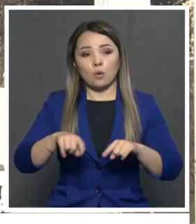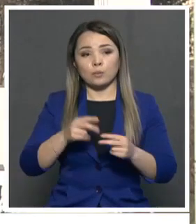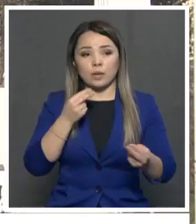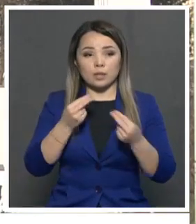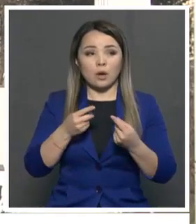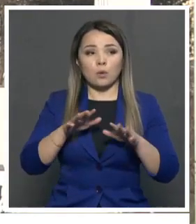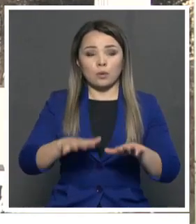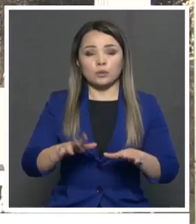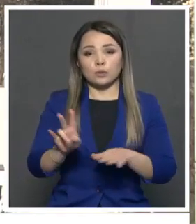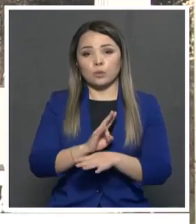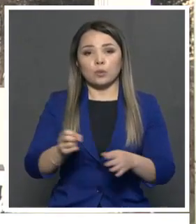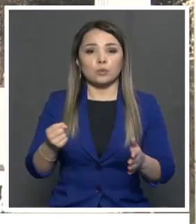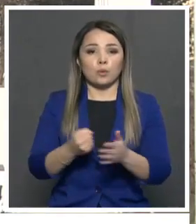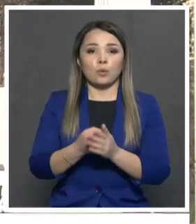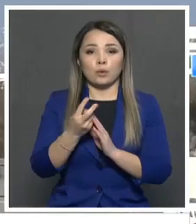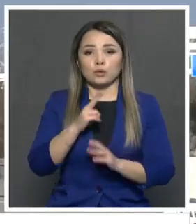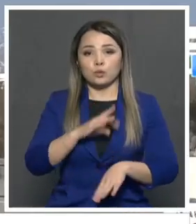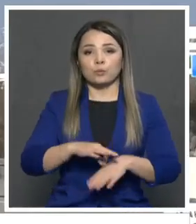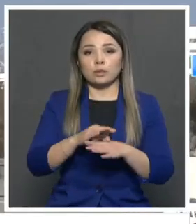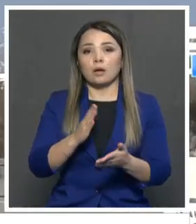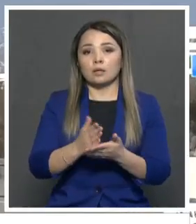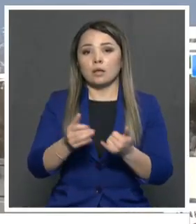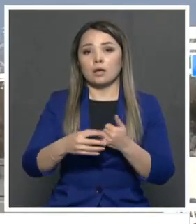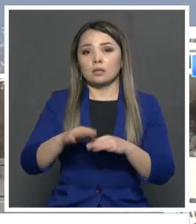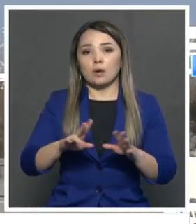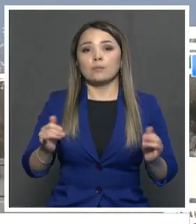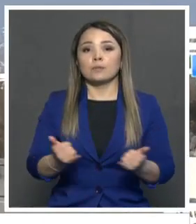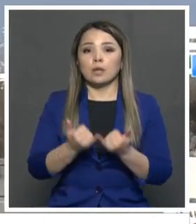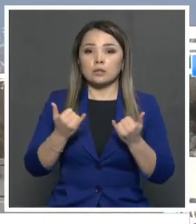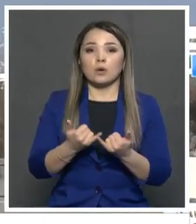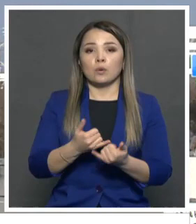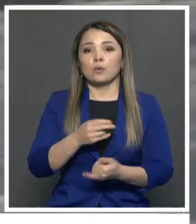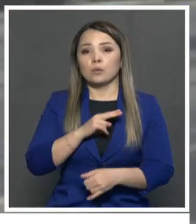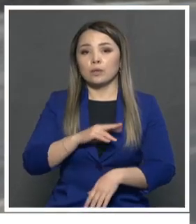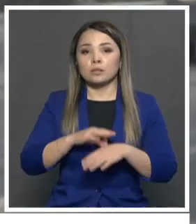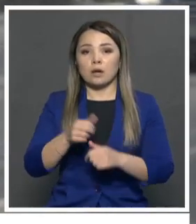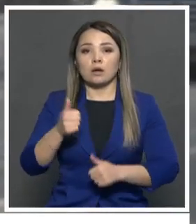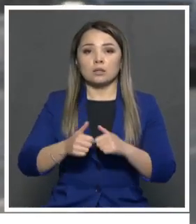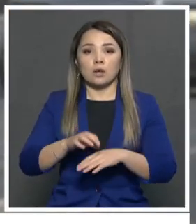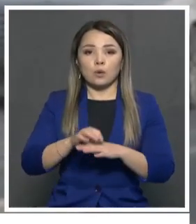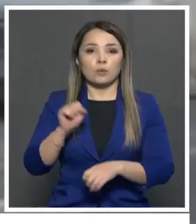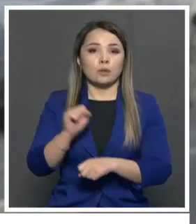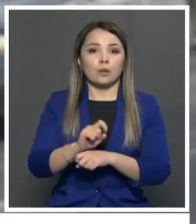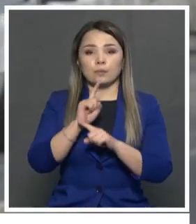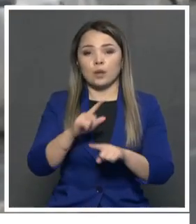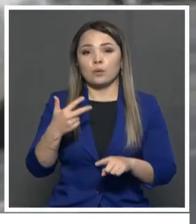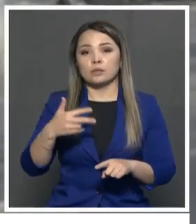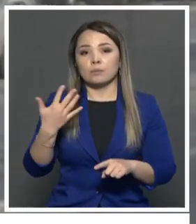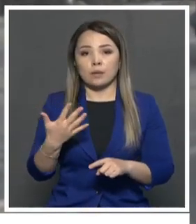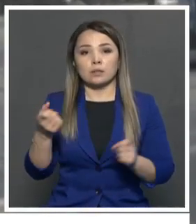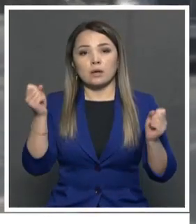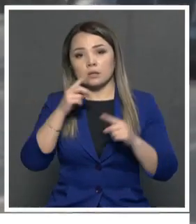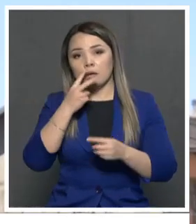тамақтану орындары түнгі 12-ге дейін істейді. Десе де өңірде тұрғындар той өткізу мен көкпар ұйымдастыруды тоқтатпай отыр. Жыл басынан бері 35 көкпар